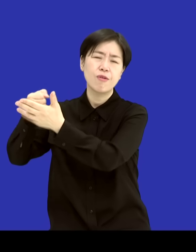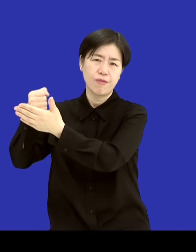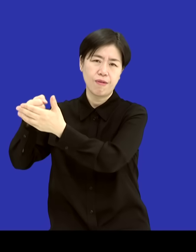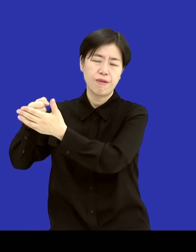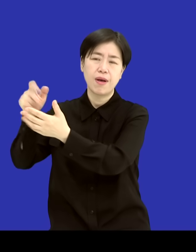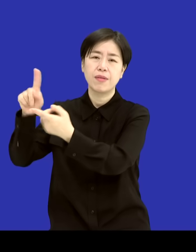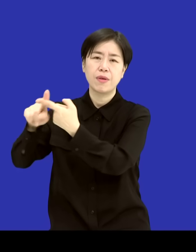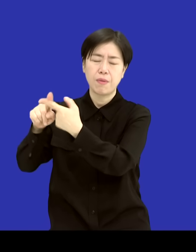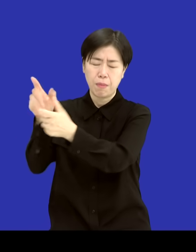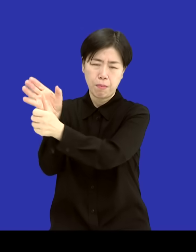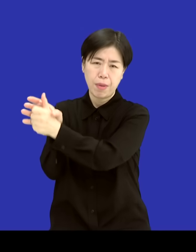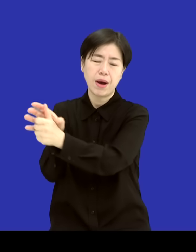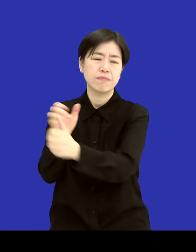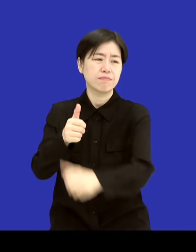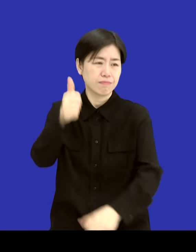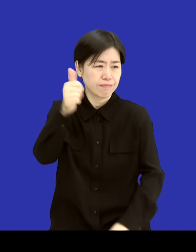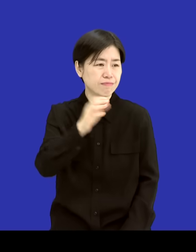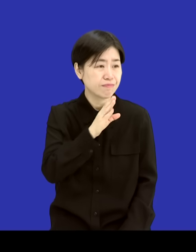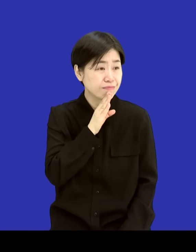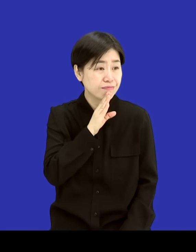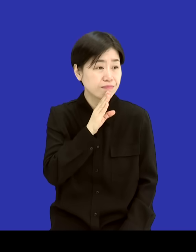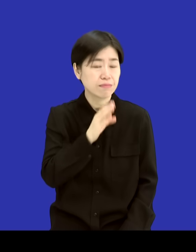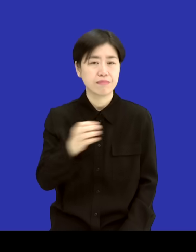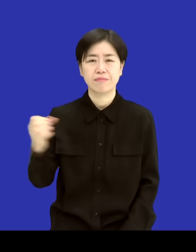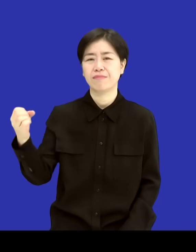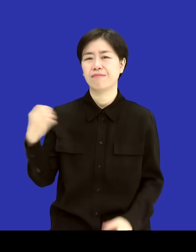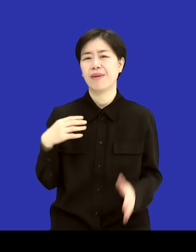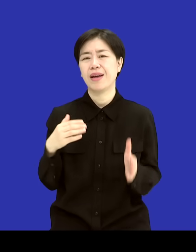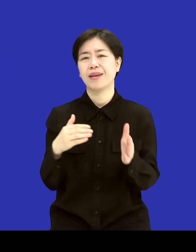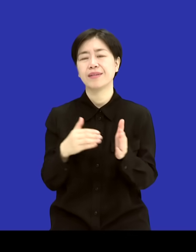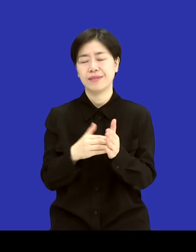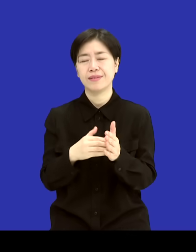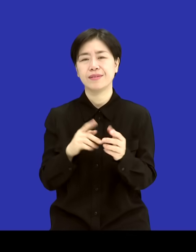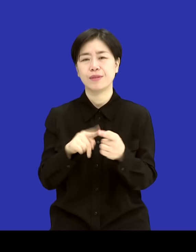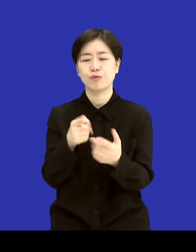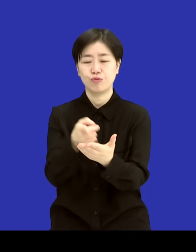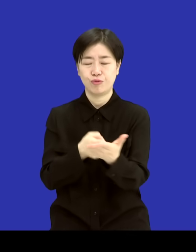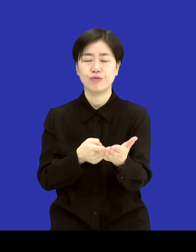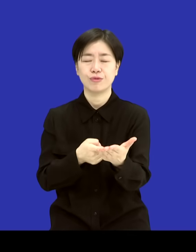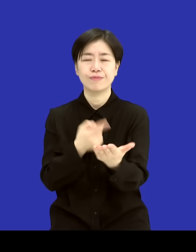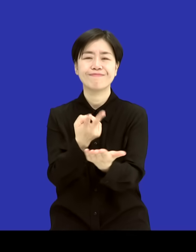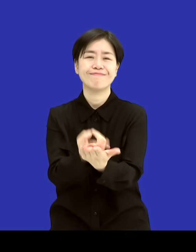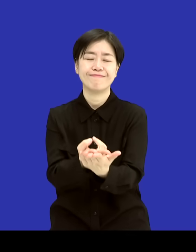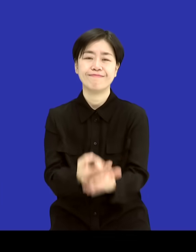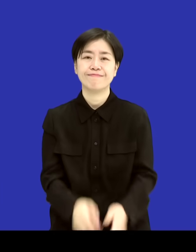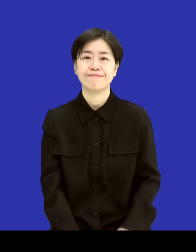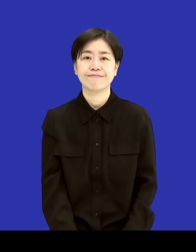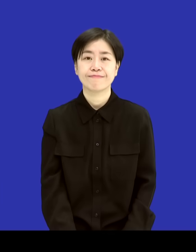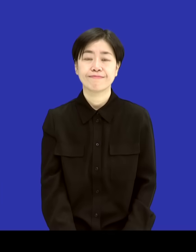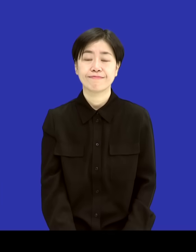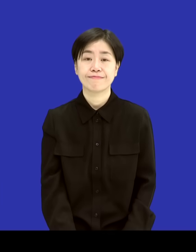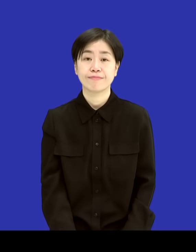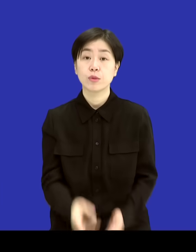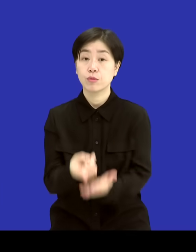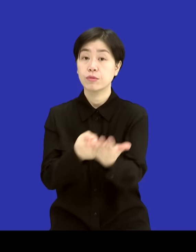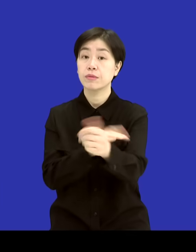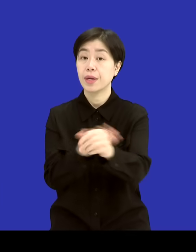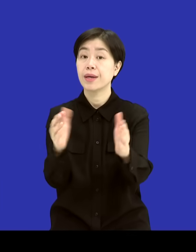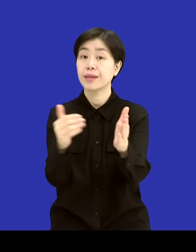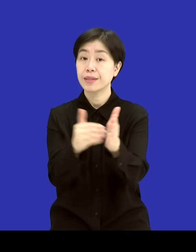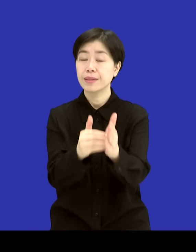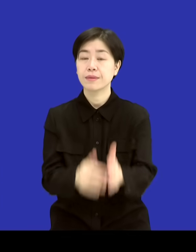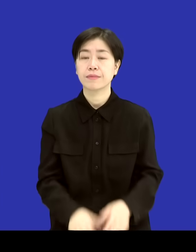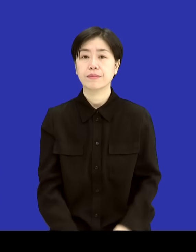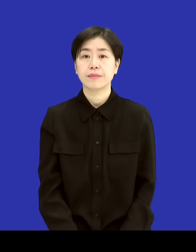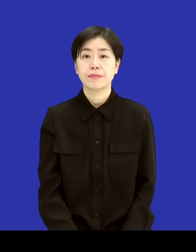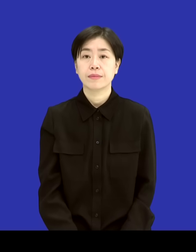이제 기도하고 이제 수술대에 들어갔던 기억이 납니다. 수술은 잘 마쳤고요. 네, 이제 수술 잘 마쳤고 그리고